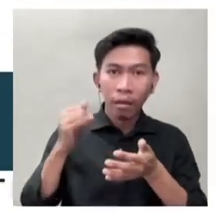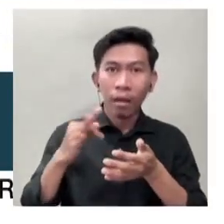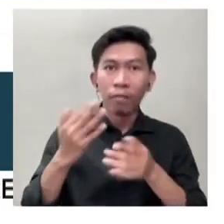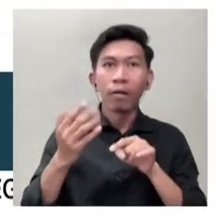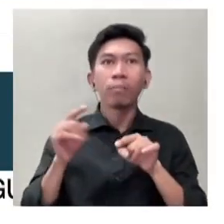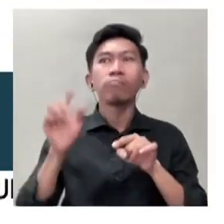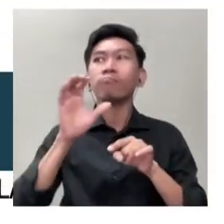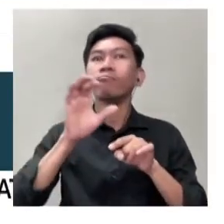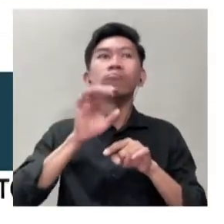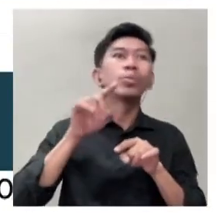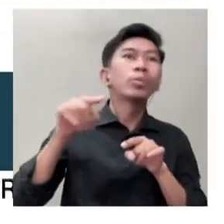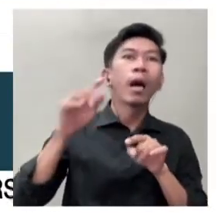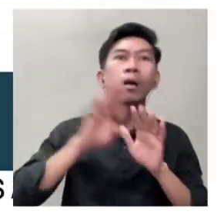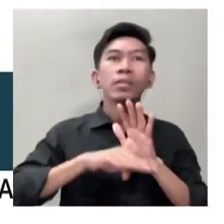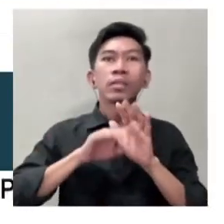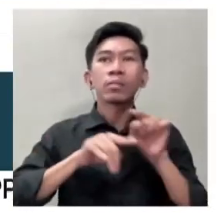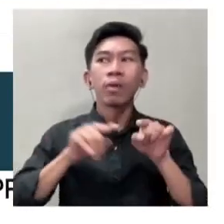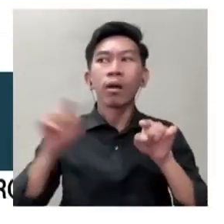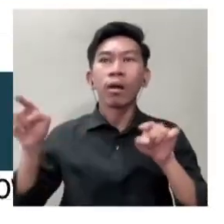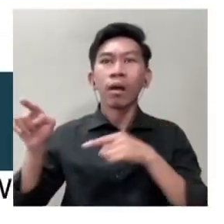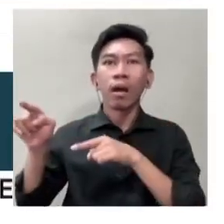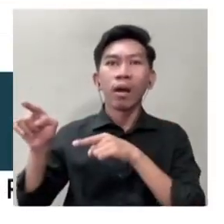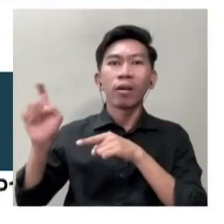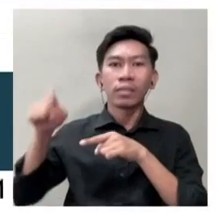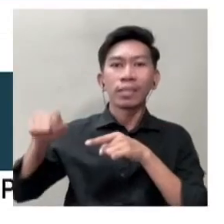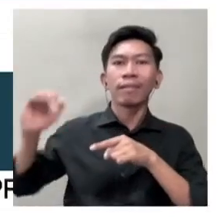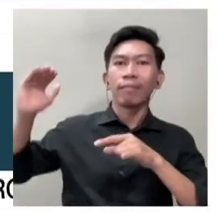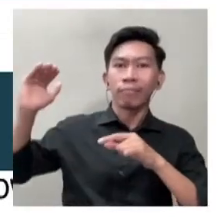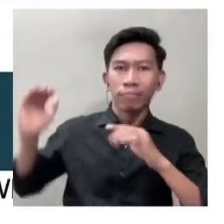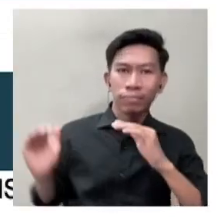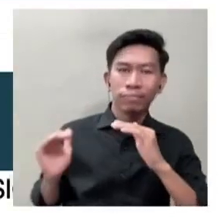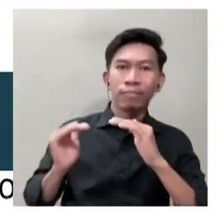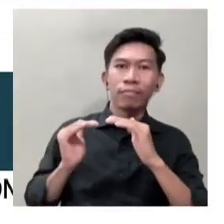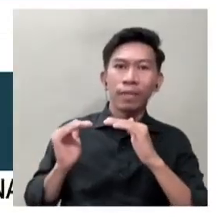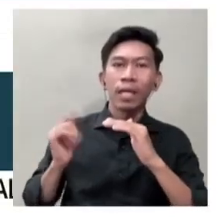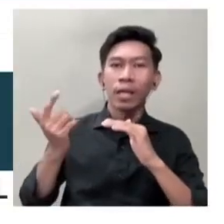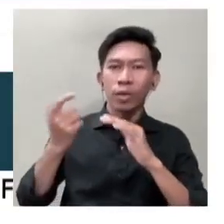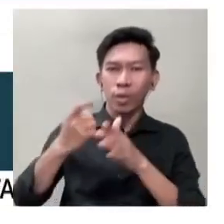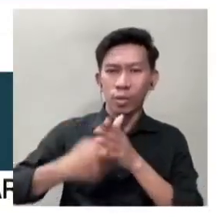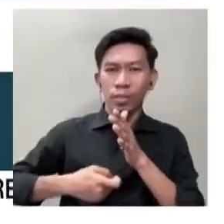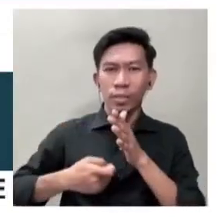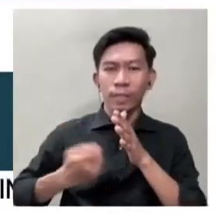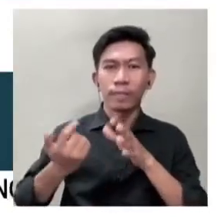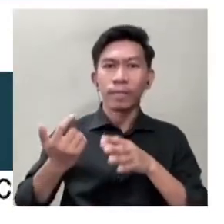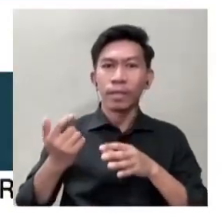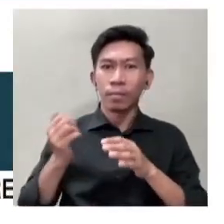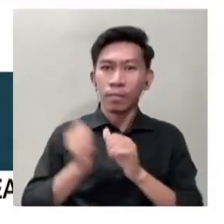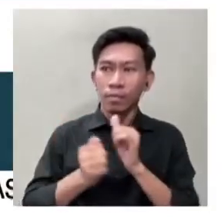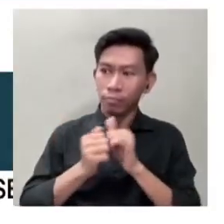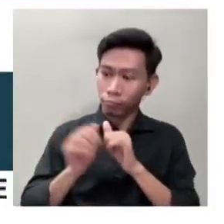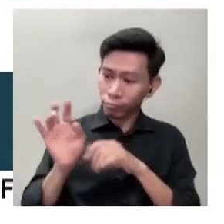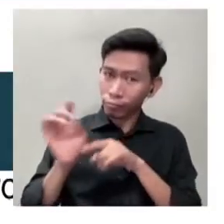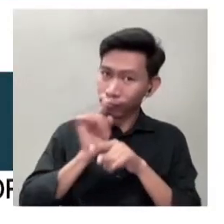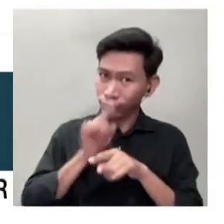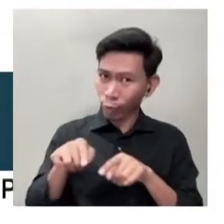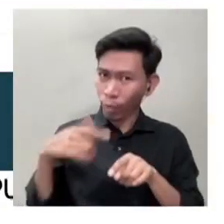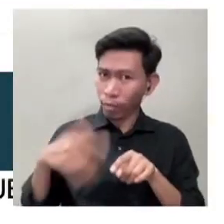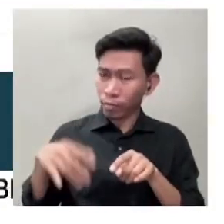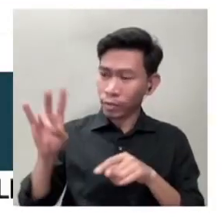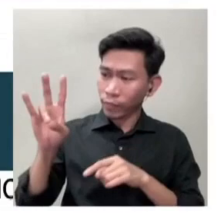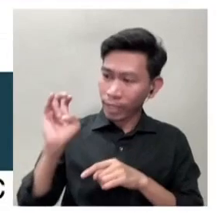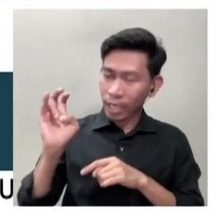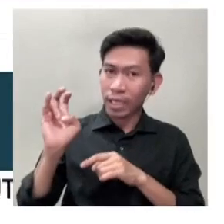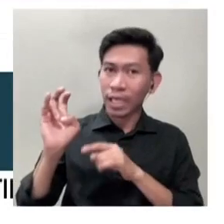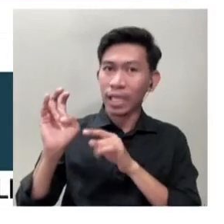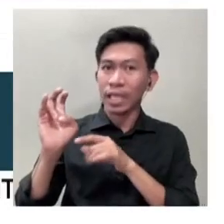kaya nila. So, kailangan nila ibaba. No? So, malaking pagbaba yun from $700 per